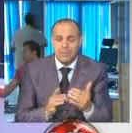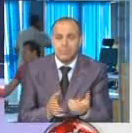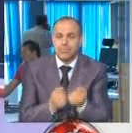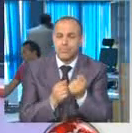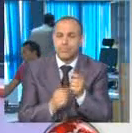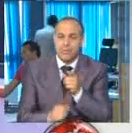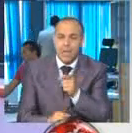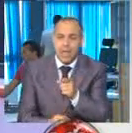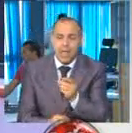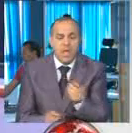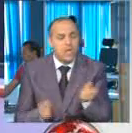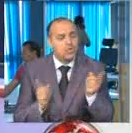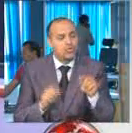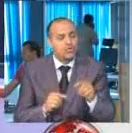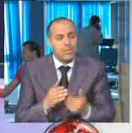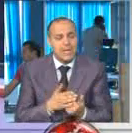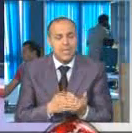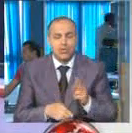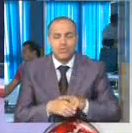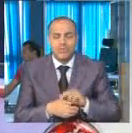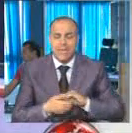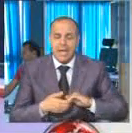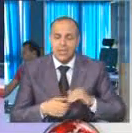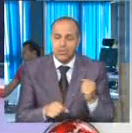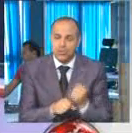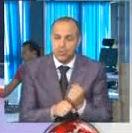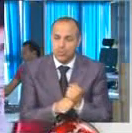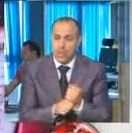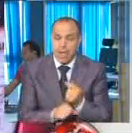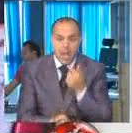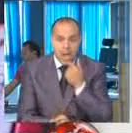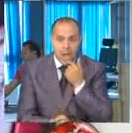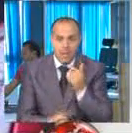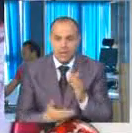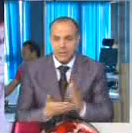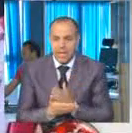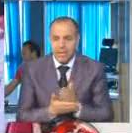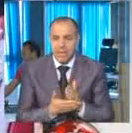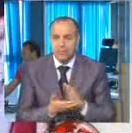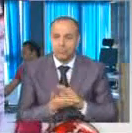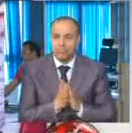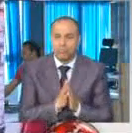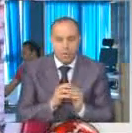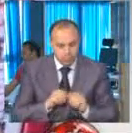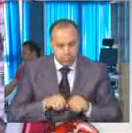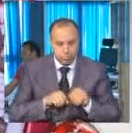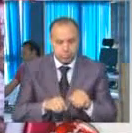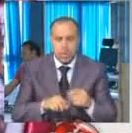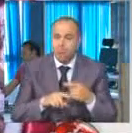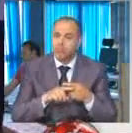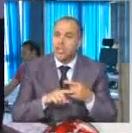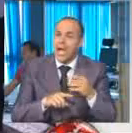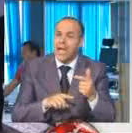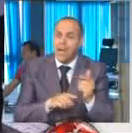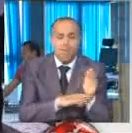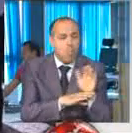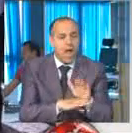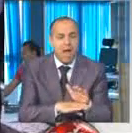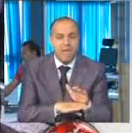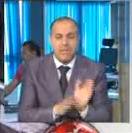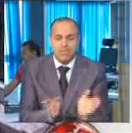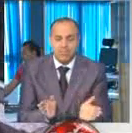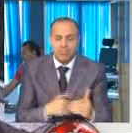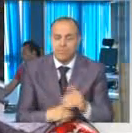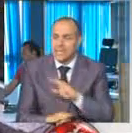هذا وجدد الأمين العام للاتحاد العام التونسي للشغل حسين العباسي استعداد المنظمة للتفاعل الإيجابي من أجل المحافظة على